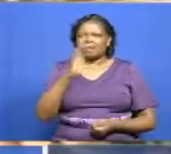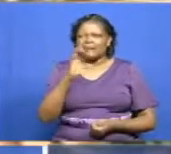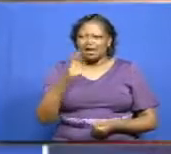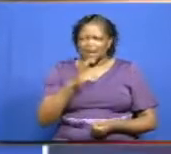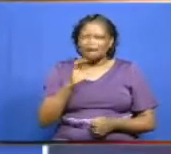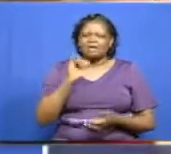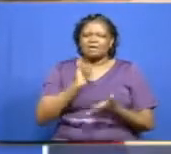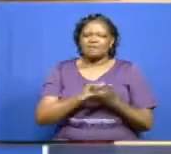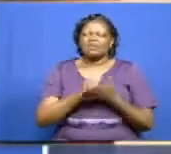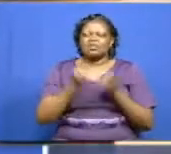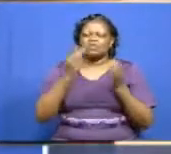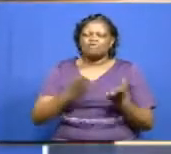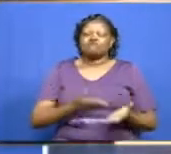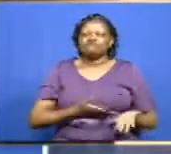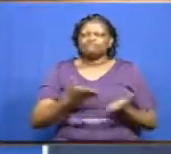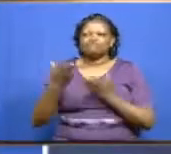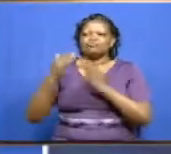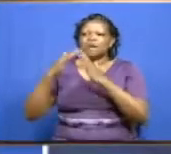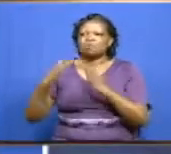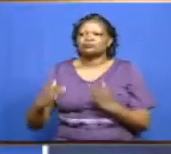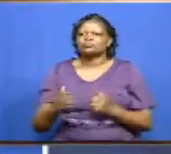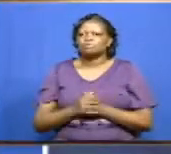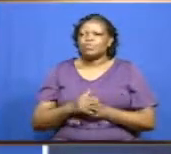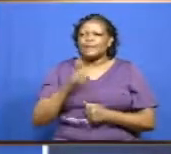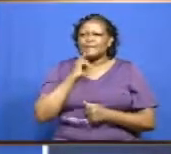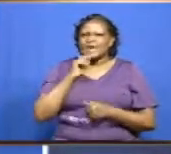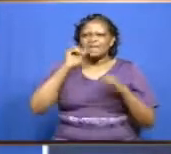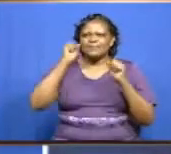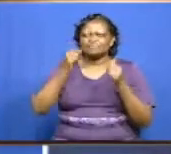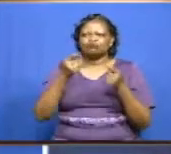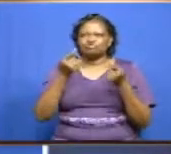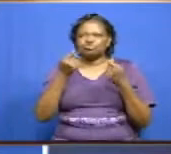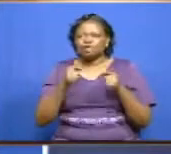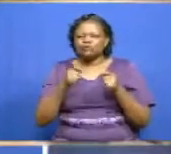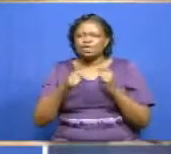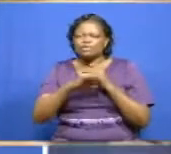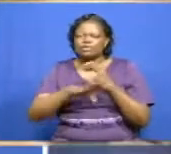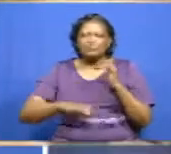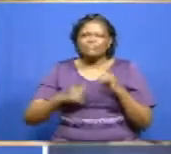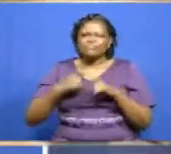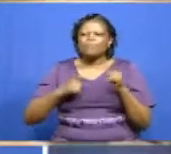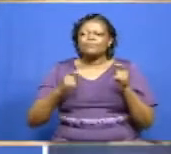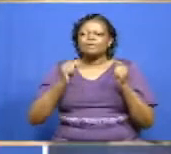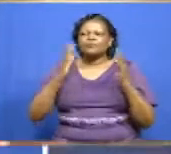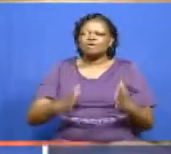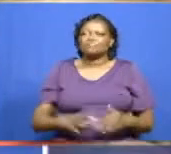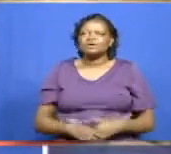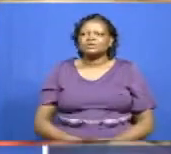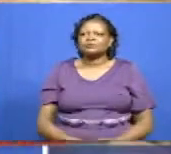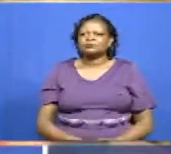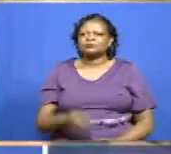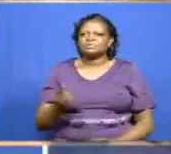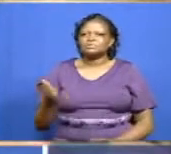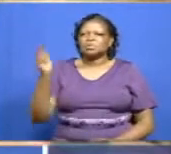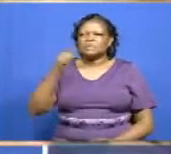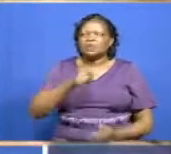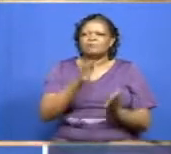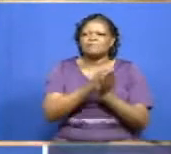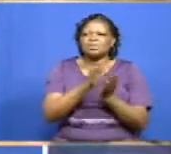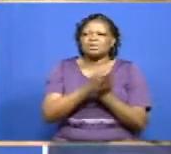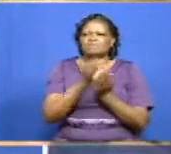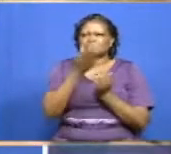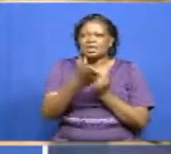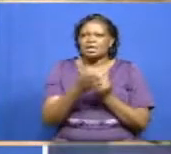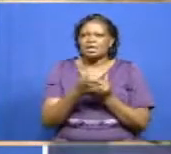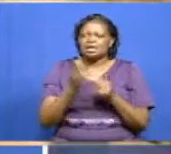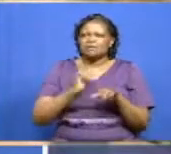hiyo. Majirani wanadai kuwa mwanaume huyo huenda alijaribu kumuibia marehemu. Walikuja wakamweka kwa buti.